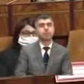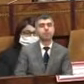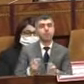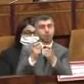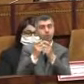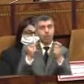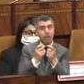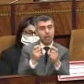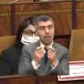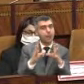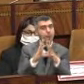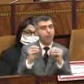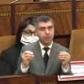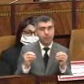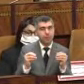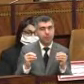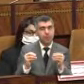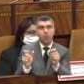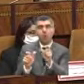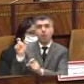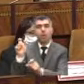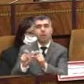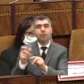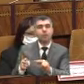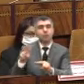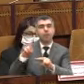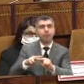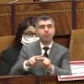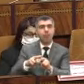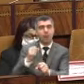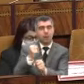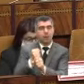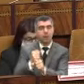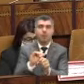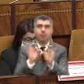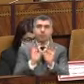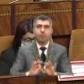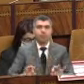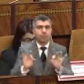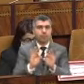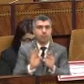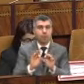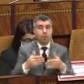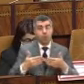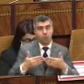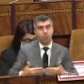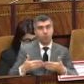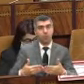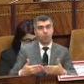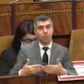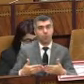مقاولات ولا اللي غيخدموا هاد الناس اللي كنتكلموا عليهم؟ لان اليوم كنلقاو راسنا هذا الشيء باش